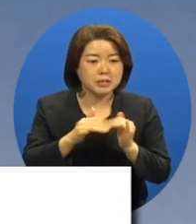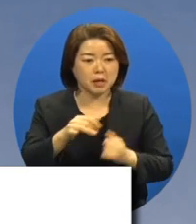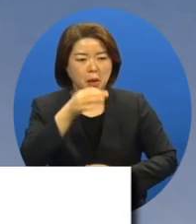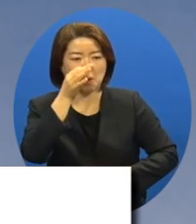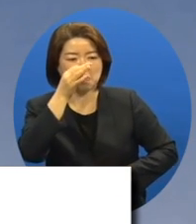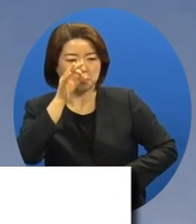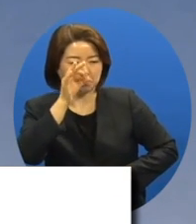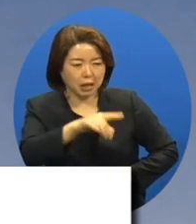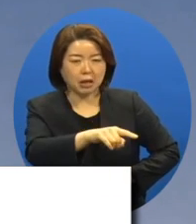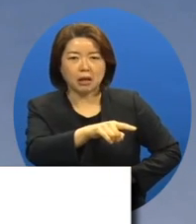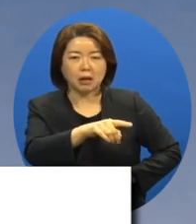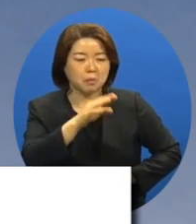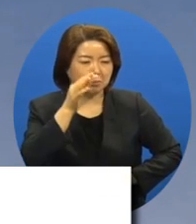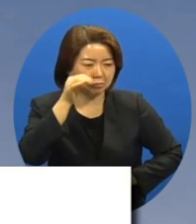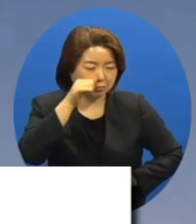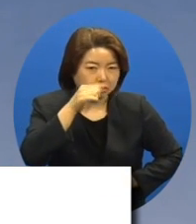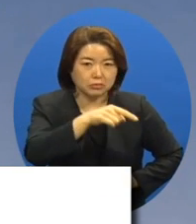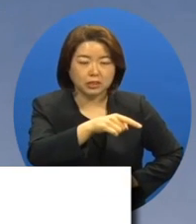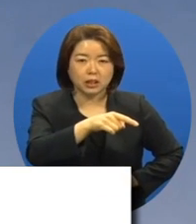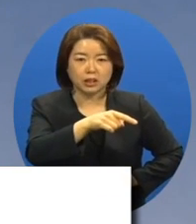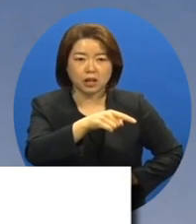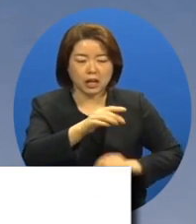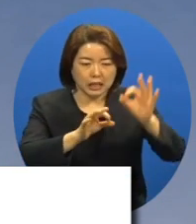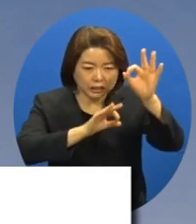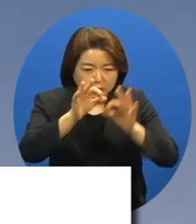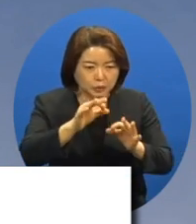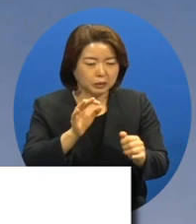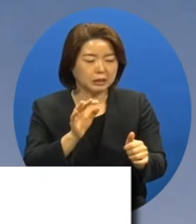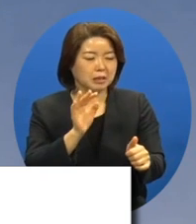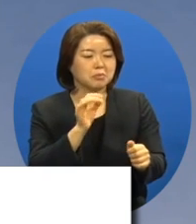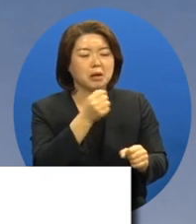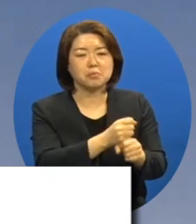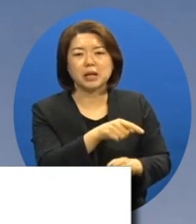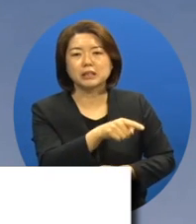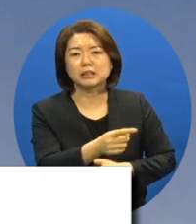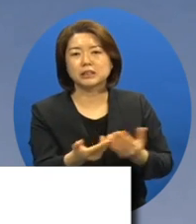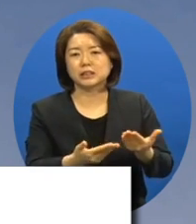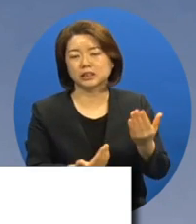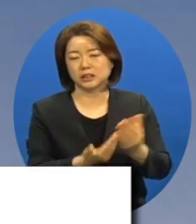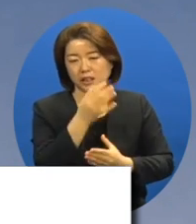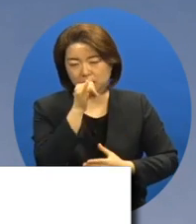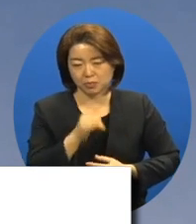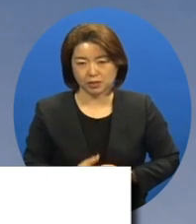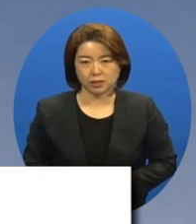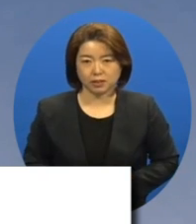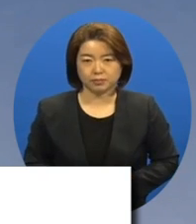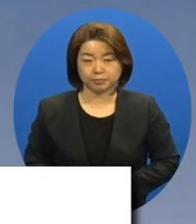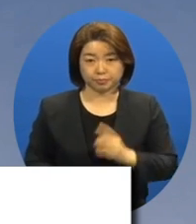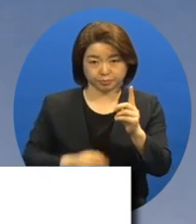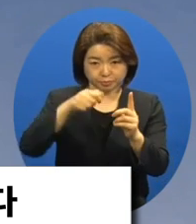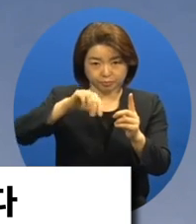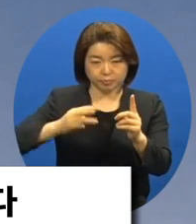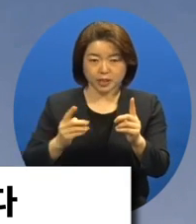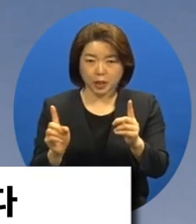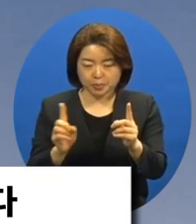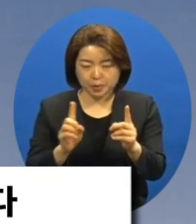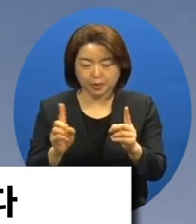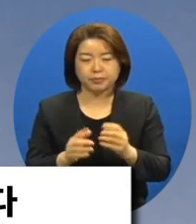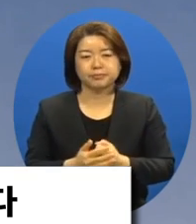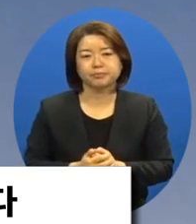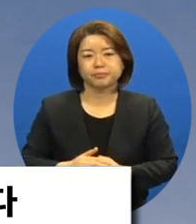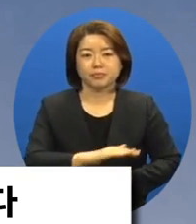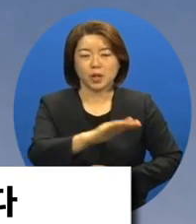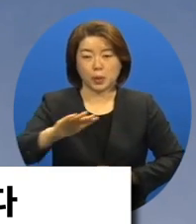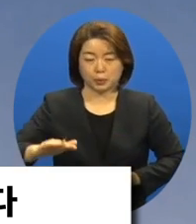생기고 실조 카게 하는 문제가 일어 난다는 겁니다 1절에서 이렇게 말씀합니다 우리는